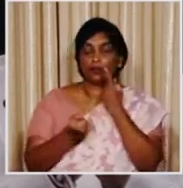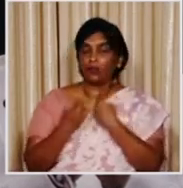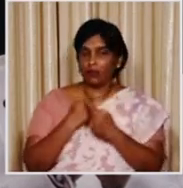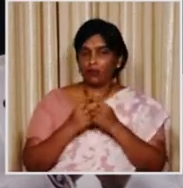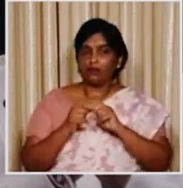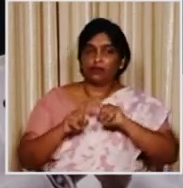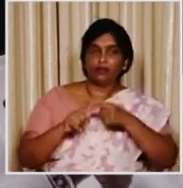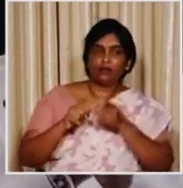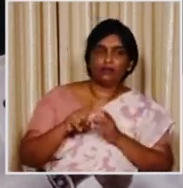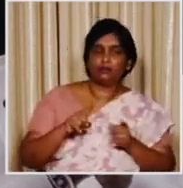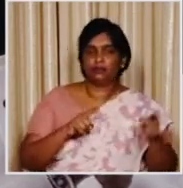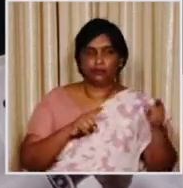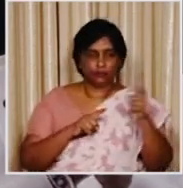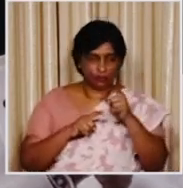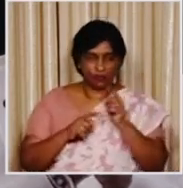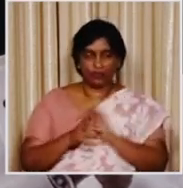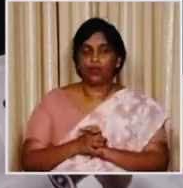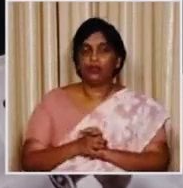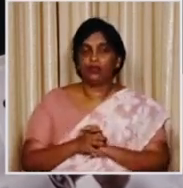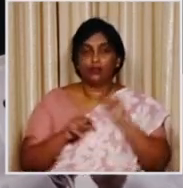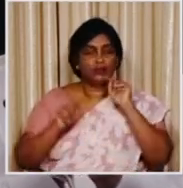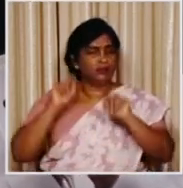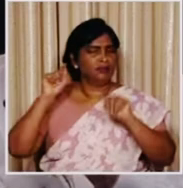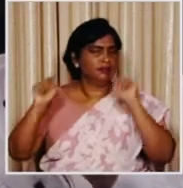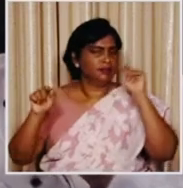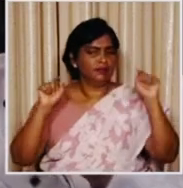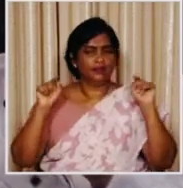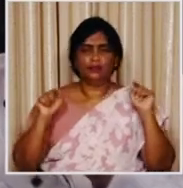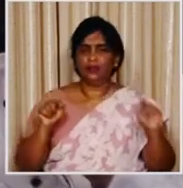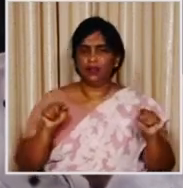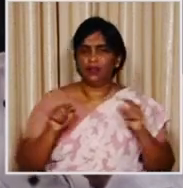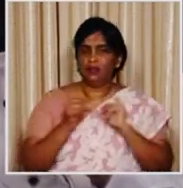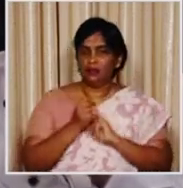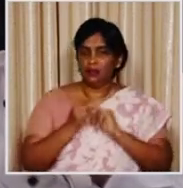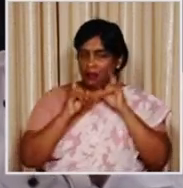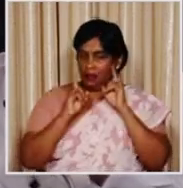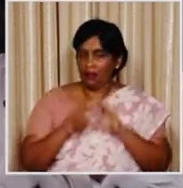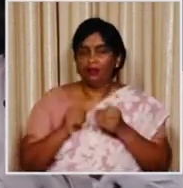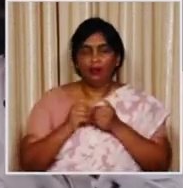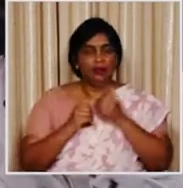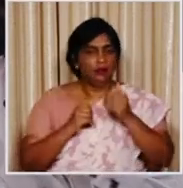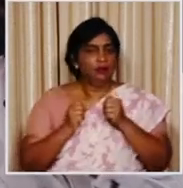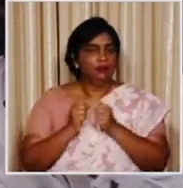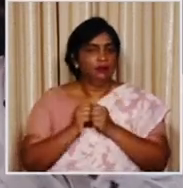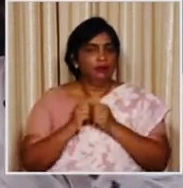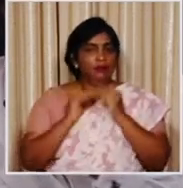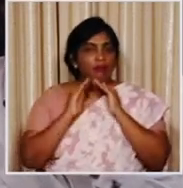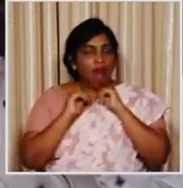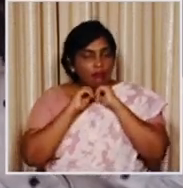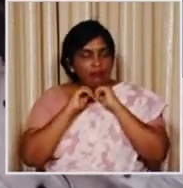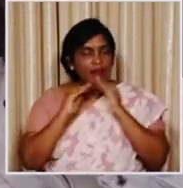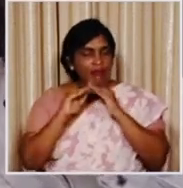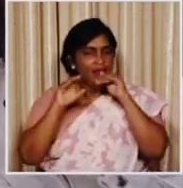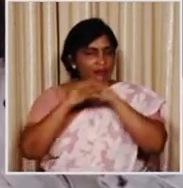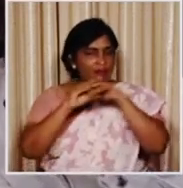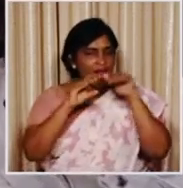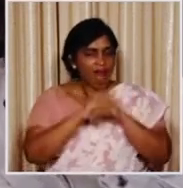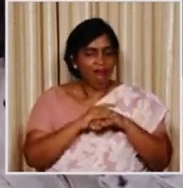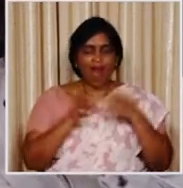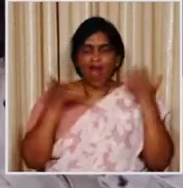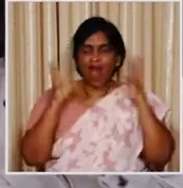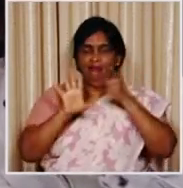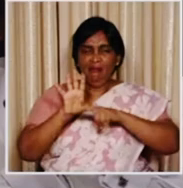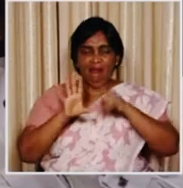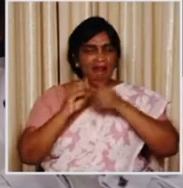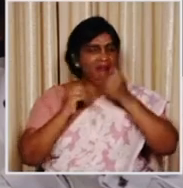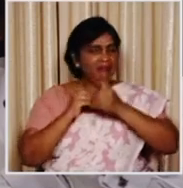වෙන පැත්තකට යොමු කරනවා දැන් තැන් තැන්වල මේ සහරන් මෙවැනි මෙච්චර දුරට සේෆ් හවුසස් හදාගෙන මෙච්චර දුරට කඳුරු පවත්ව